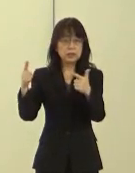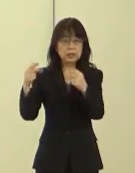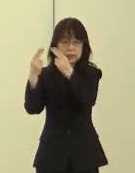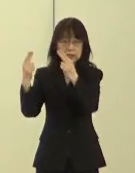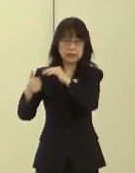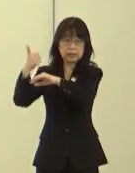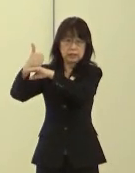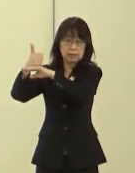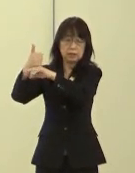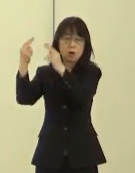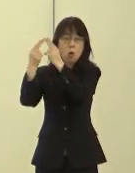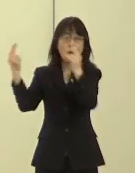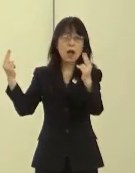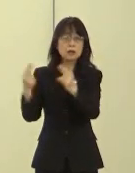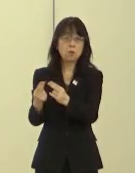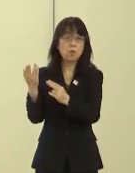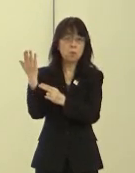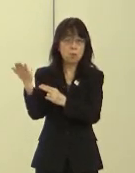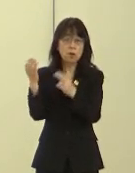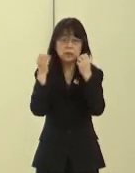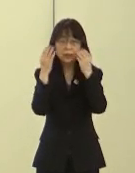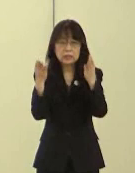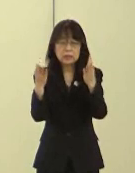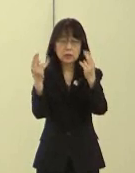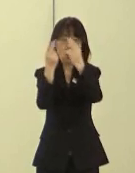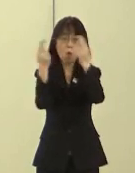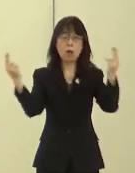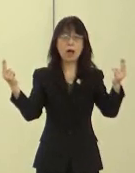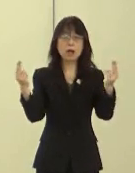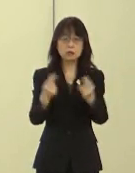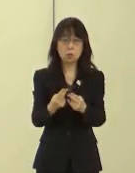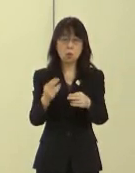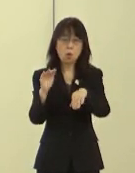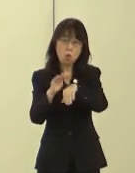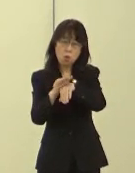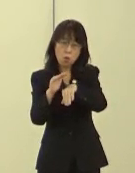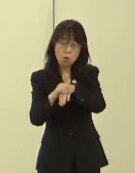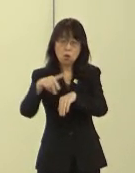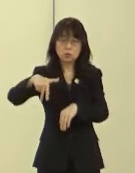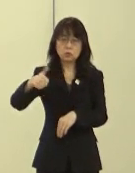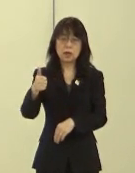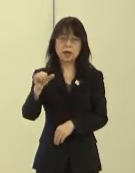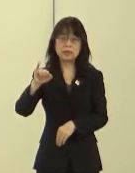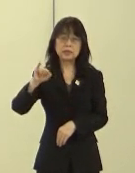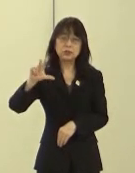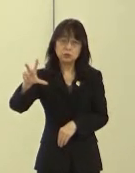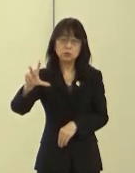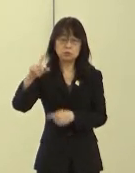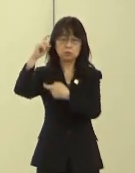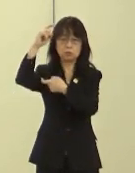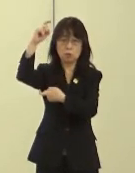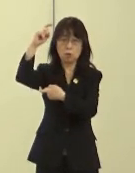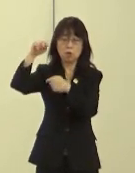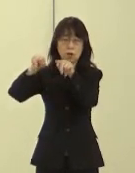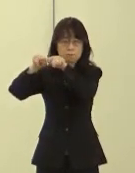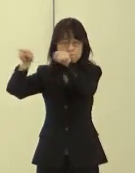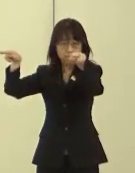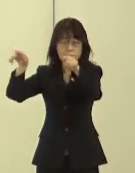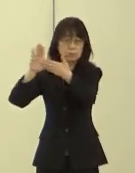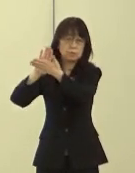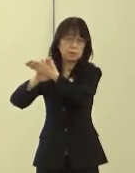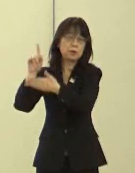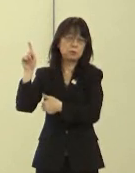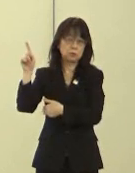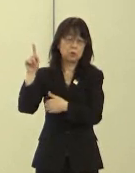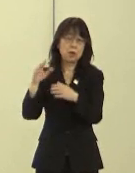北海道として新北海道スタイルを徹底をお願いをしているところであります。感染拡大防